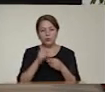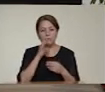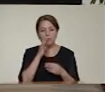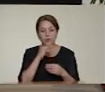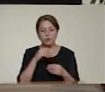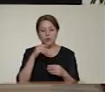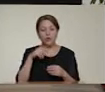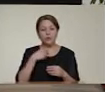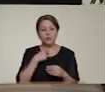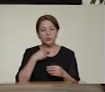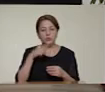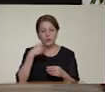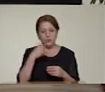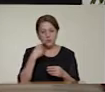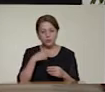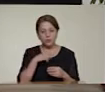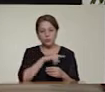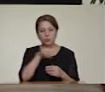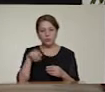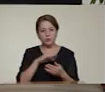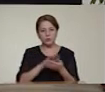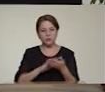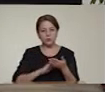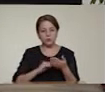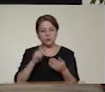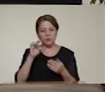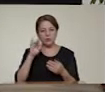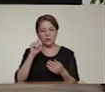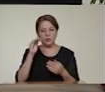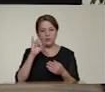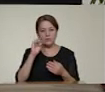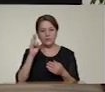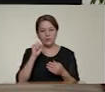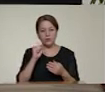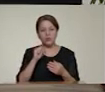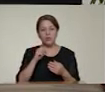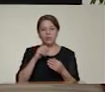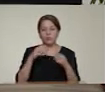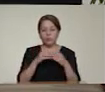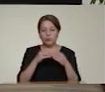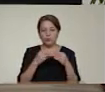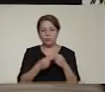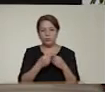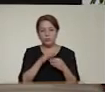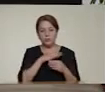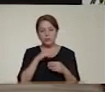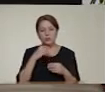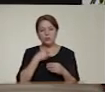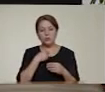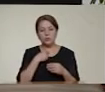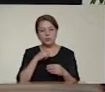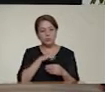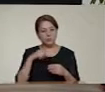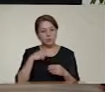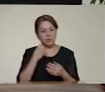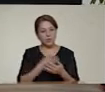talaffuz qilishingiz va ularni yozilishini ham grafika bo'limi asosida o'rganib borgansiz. Tovushlar o'zi aziz